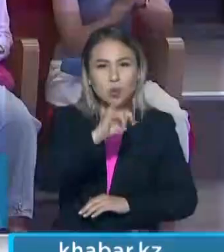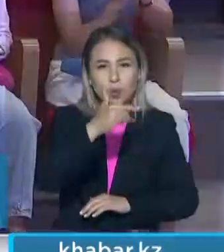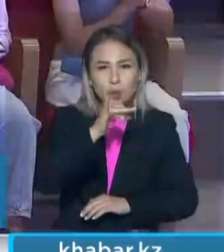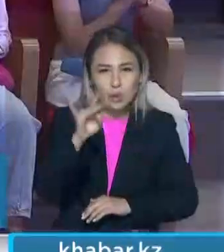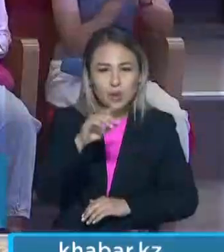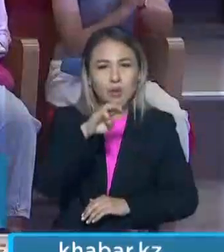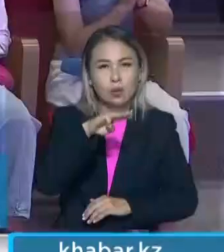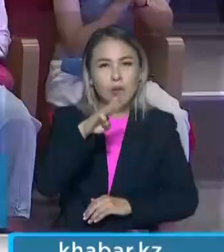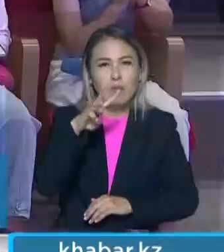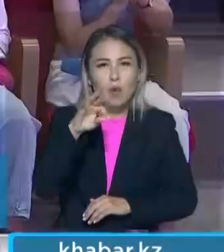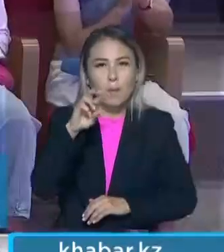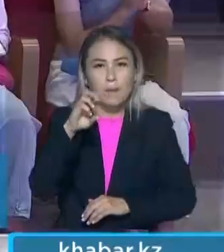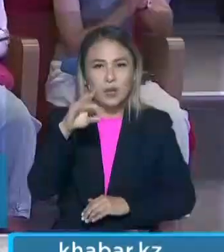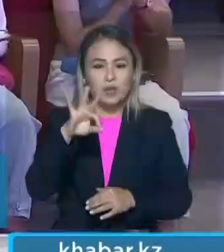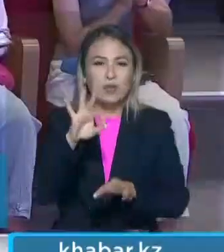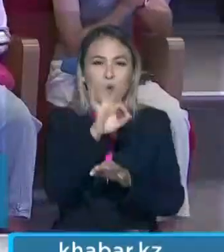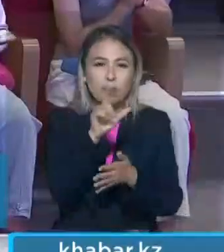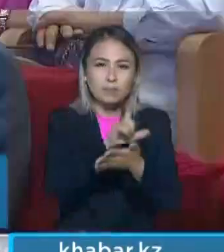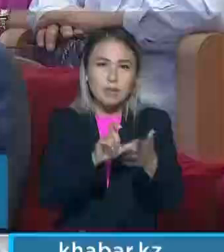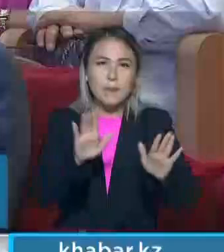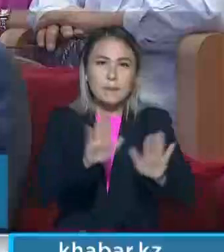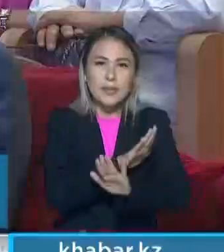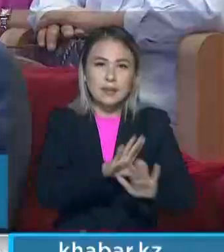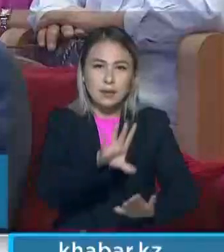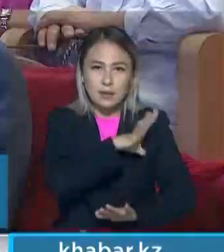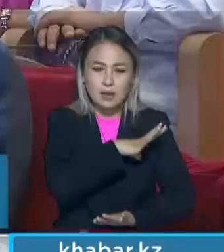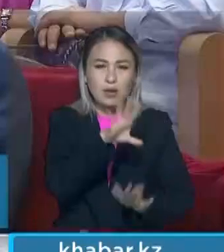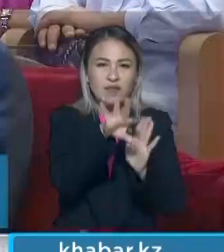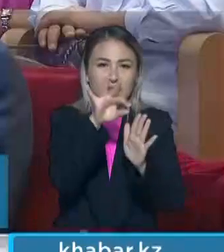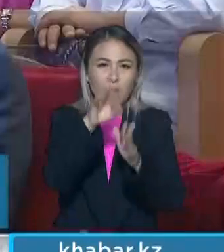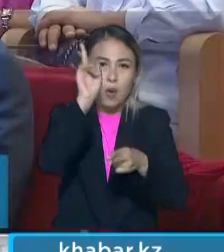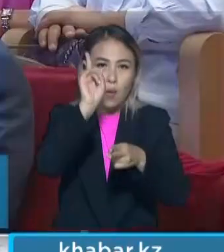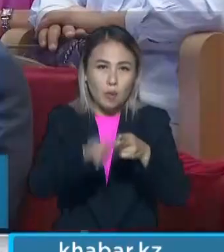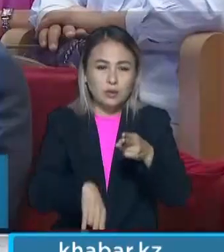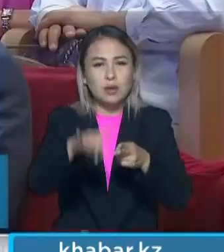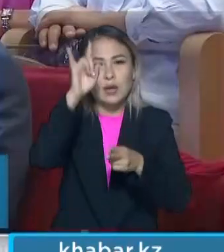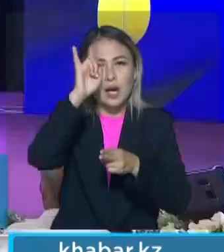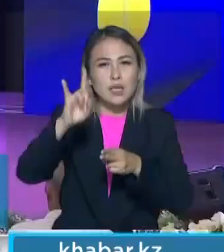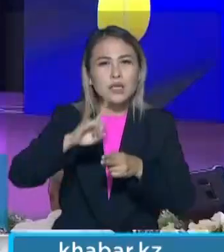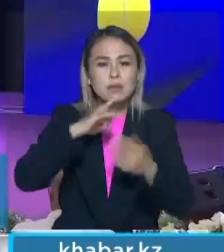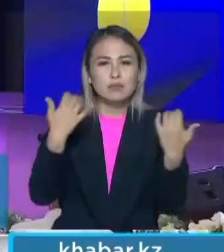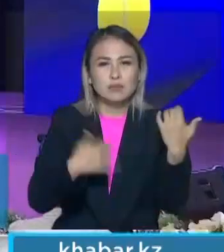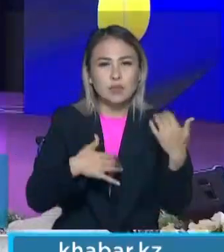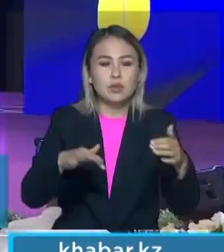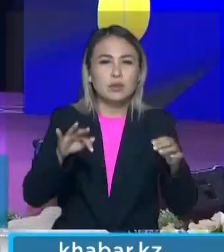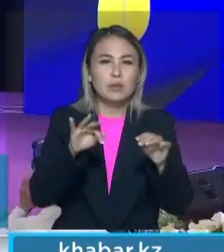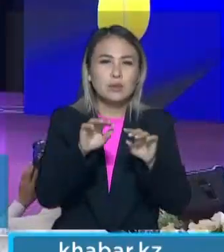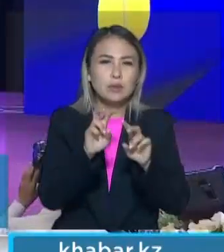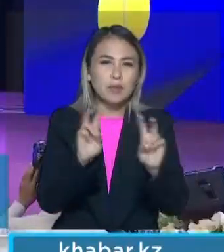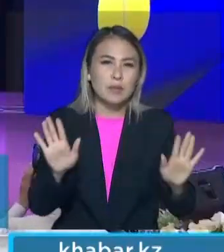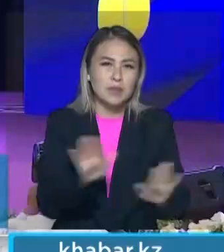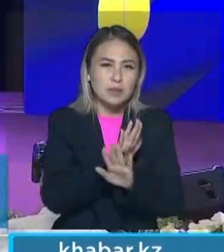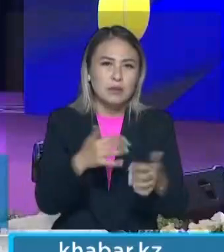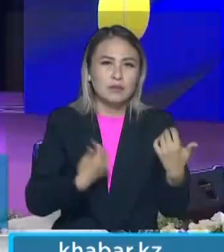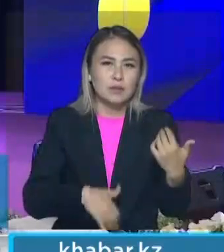Сүгірдің және Төлеген Момбековтың бір шығармасын орындауы шарт. Іріктеуден өткендері қазақ ұлт аспаптар оркестрінің сүйемелдеуімен